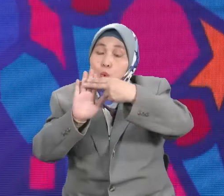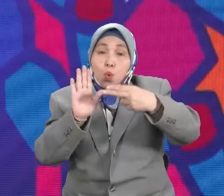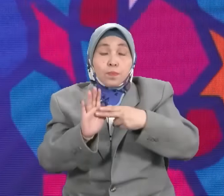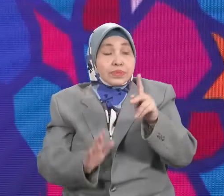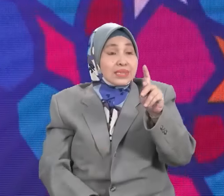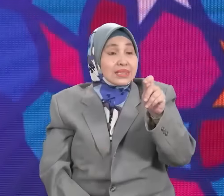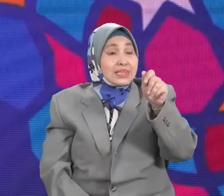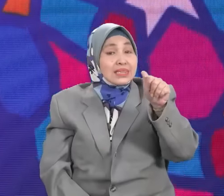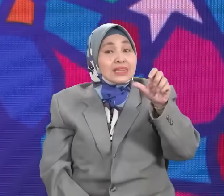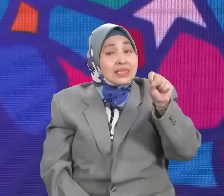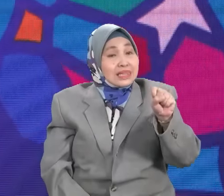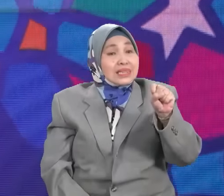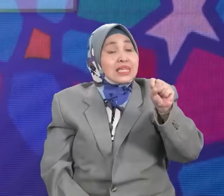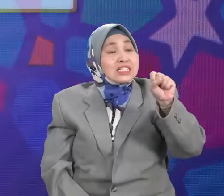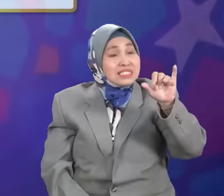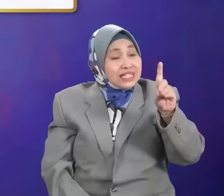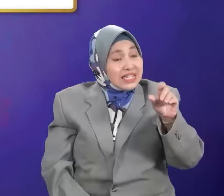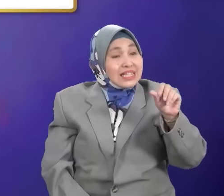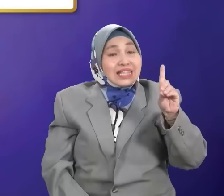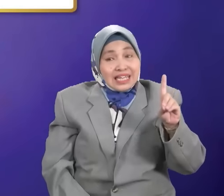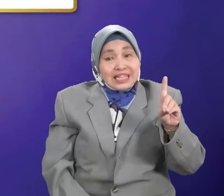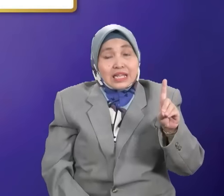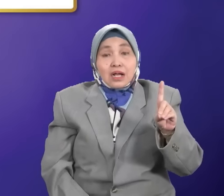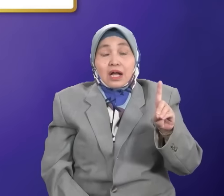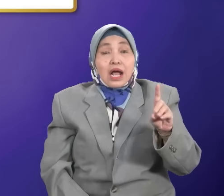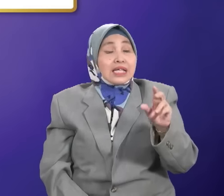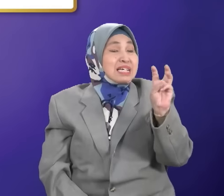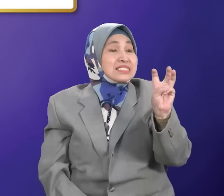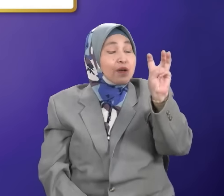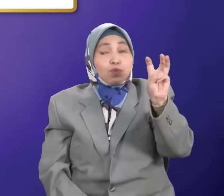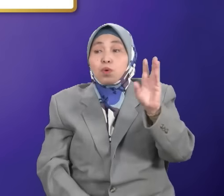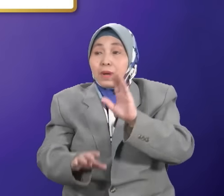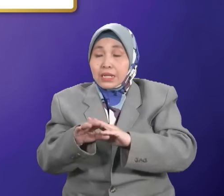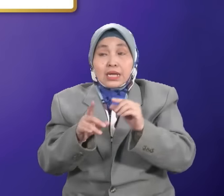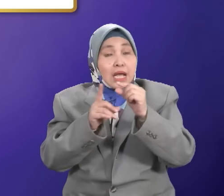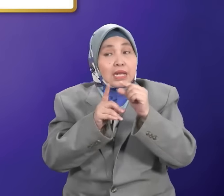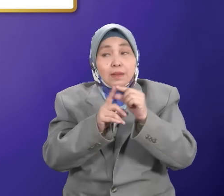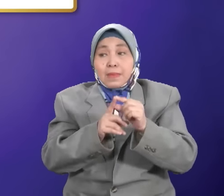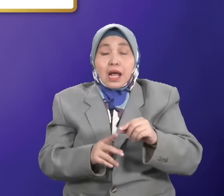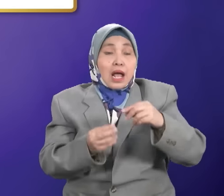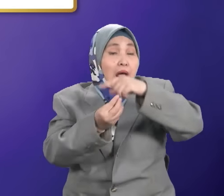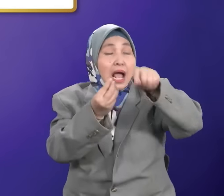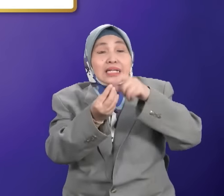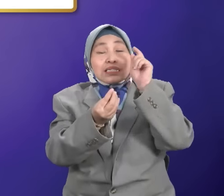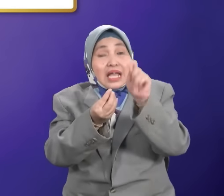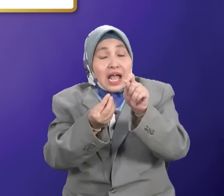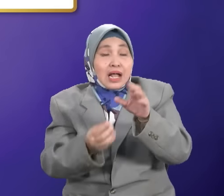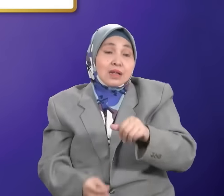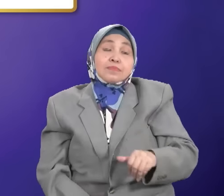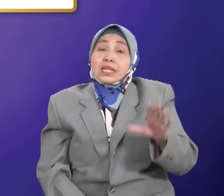Hah kita nak menyempurnakan hukum tajdid sabdu pada kalimat Hajjah dengan